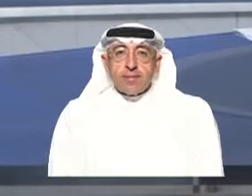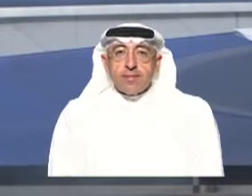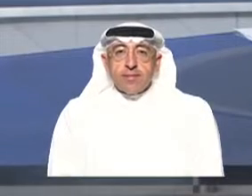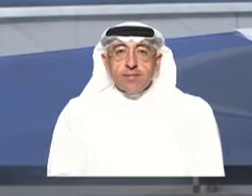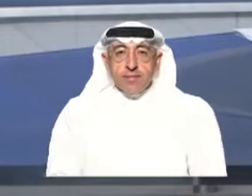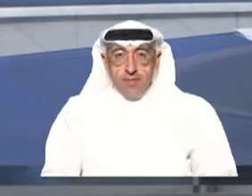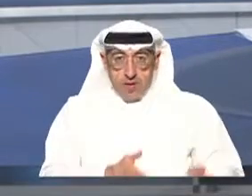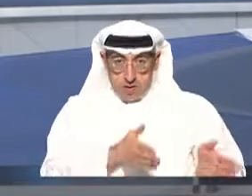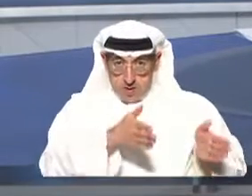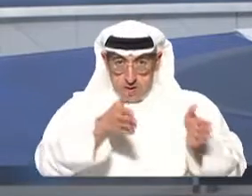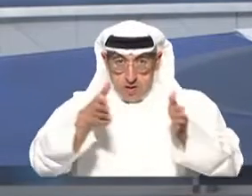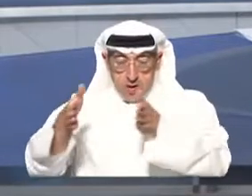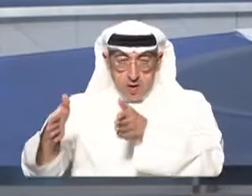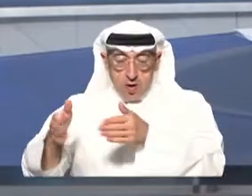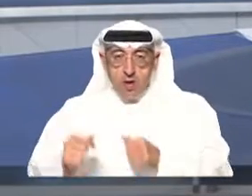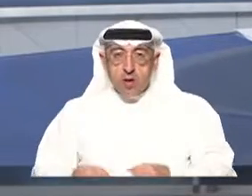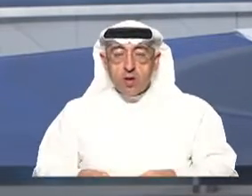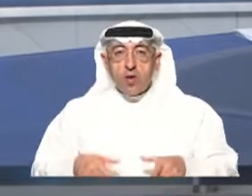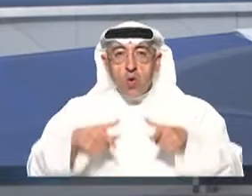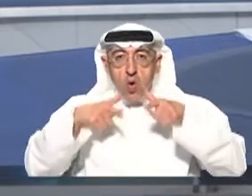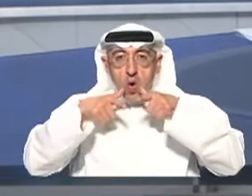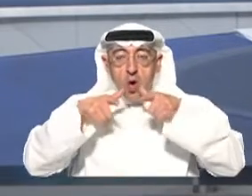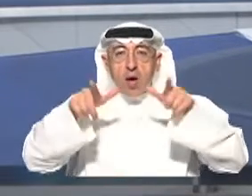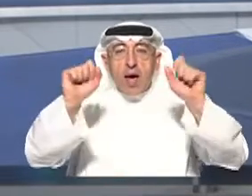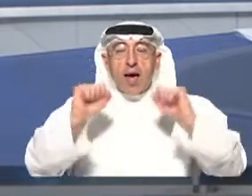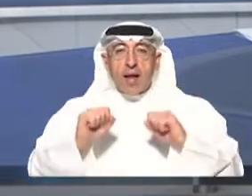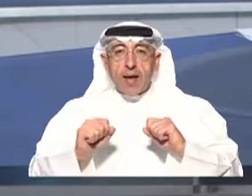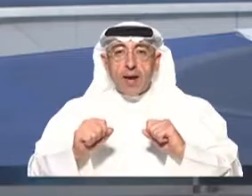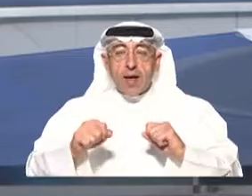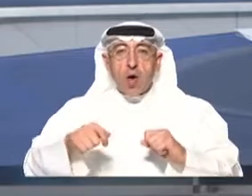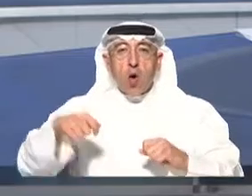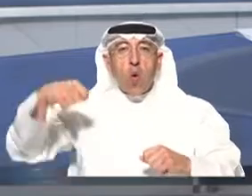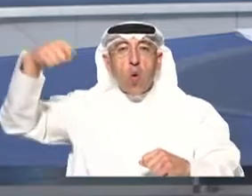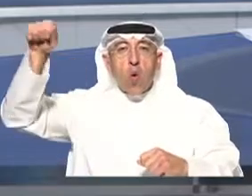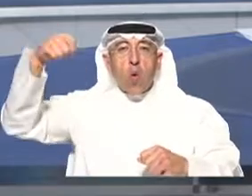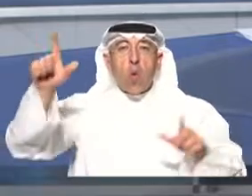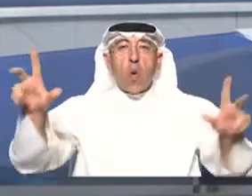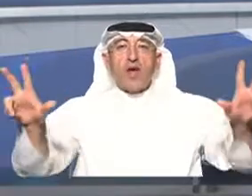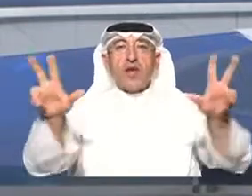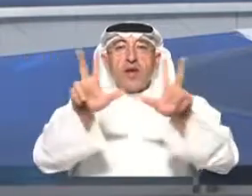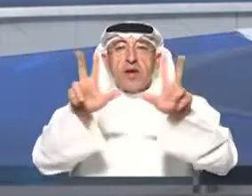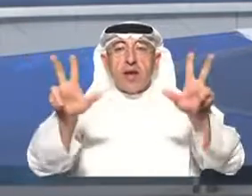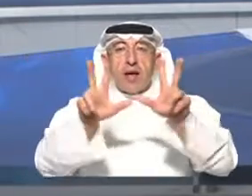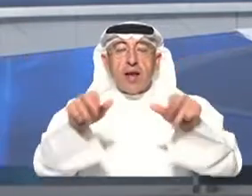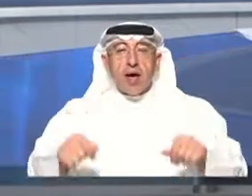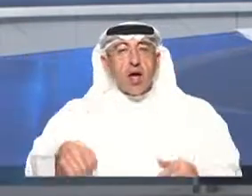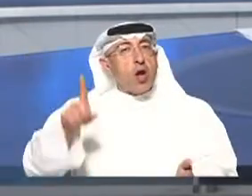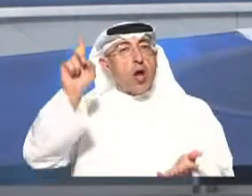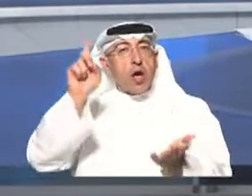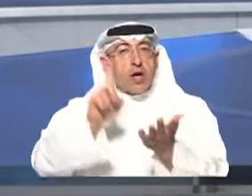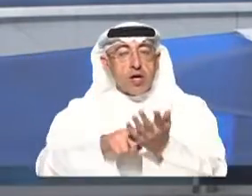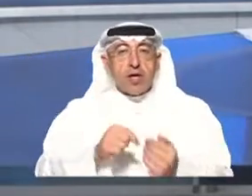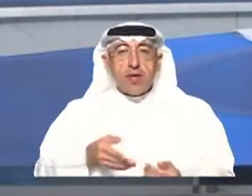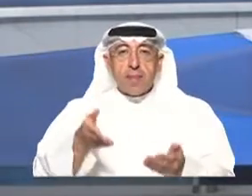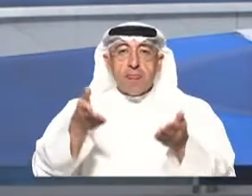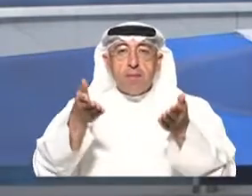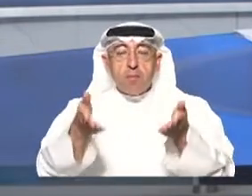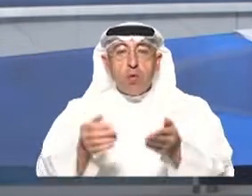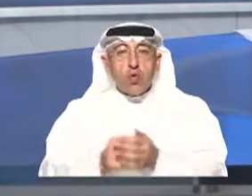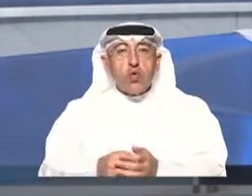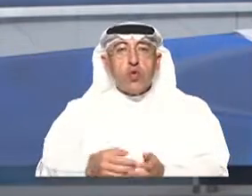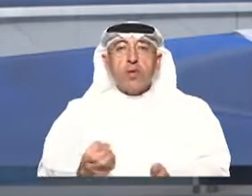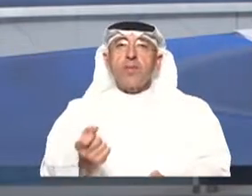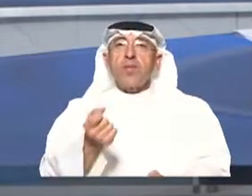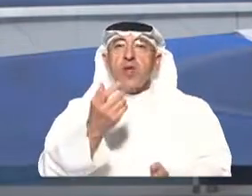أكد وزير الإعلام ووزير الدولة لشؤون الشباب محمد ناصر الجبري أن المخزون الغذائي بالقطاع الزراعي في البلاد متوفر بكميات